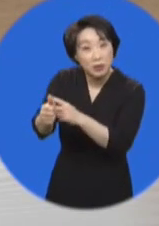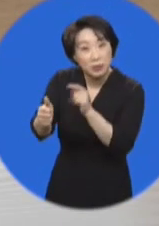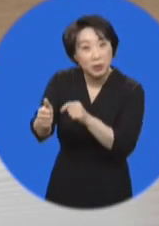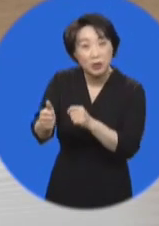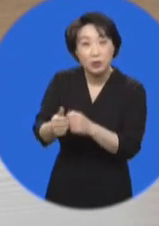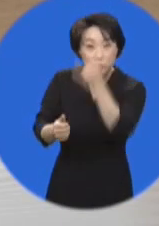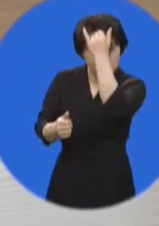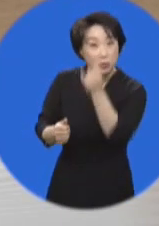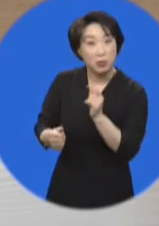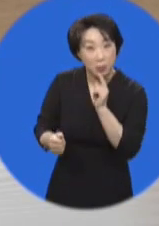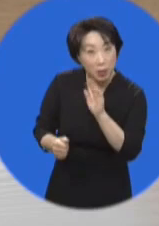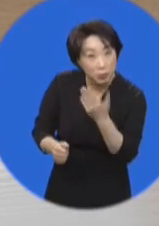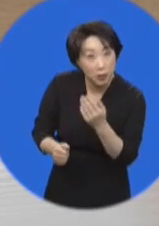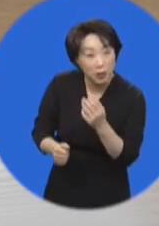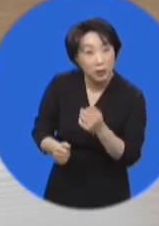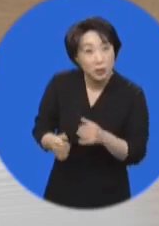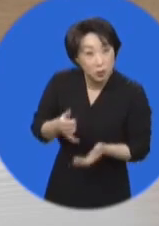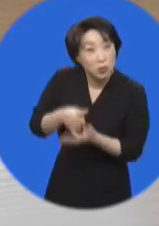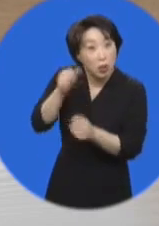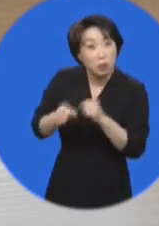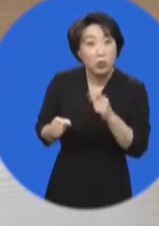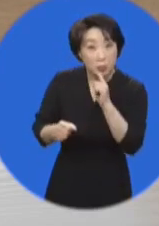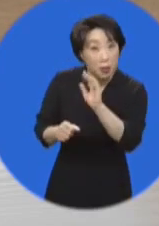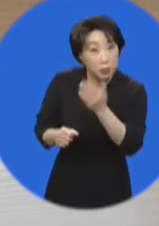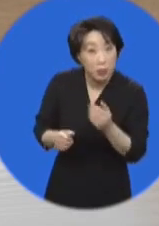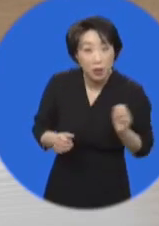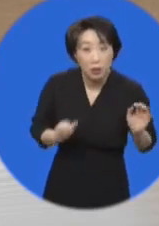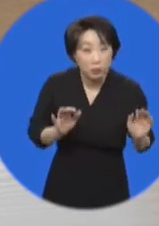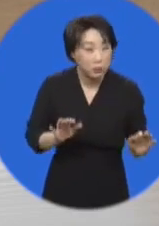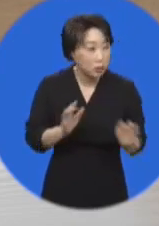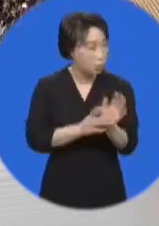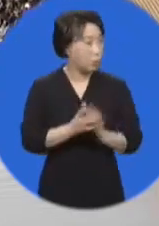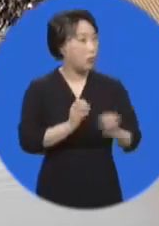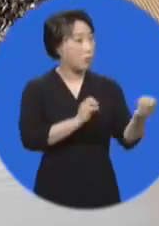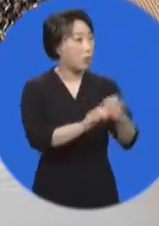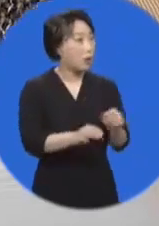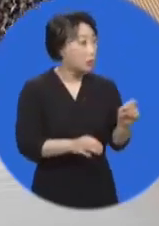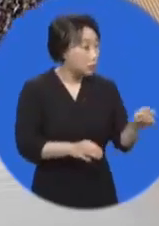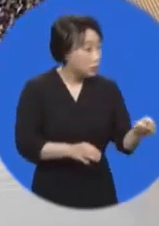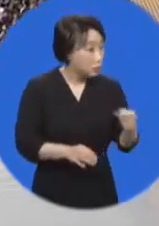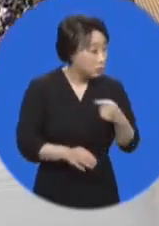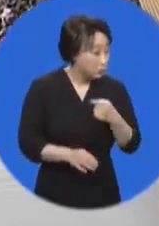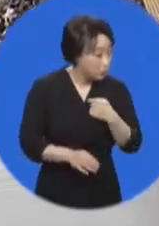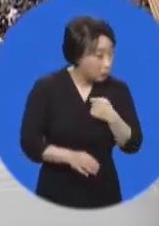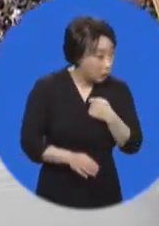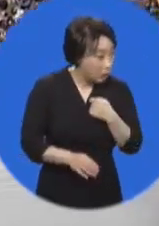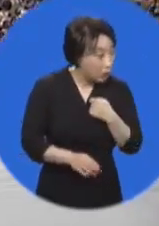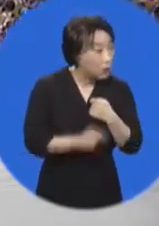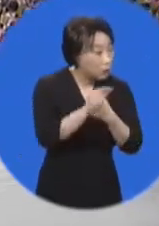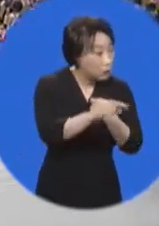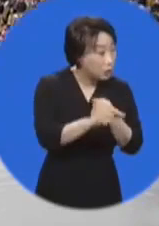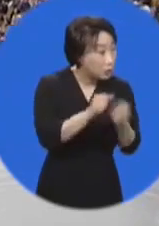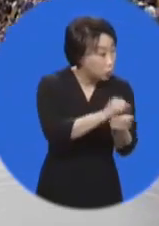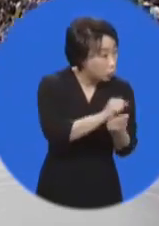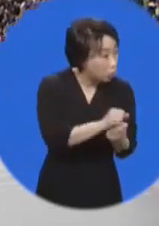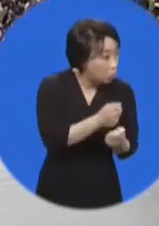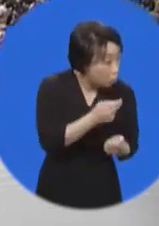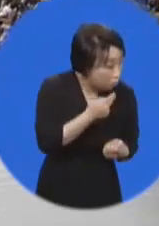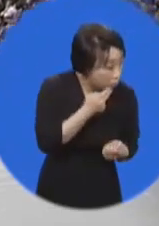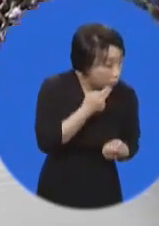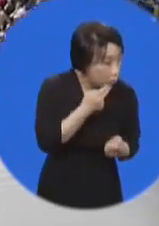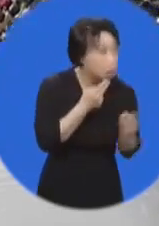예 인격적 행동이지요 그게 근데 예수께서 말씀하시기를 내가 너를